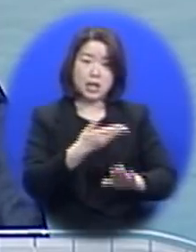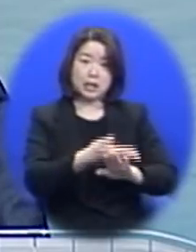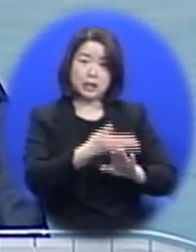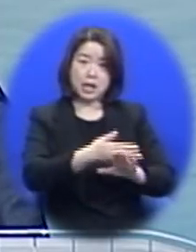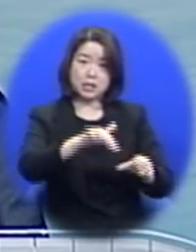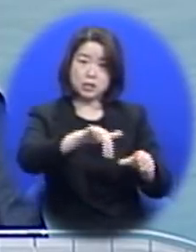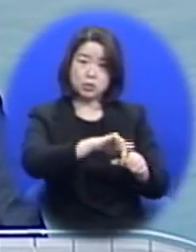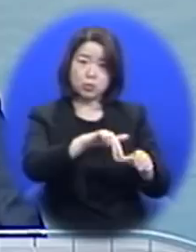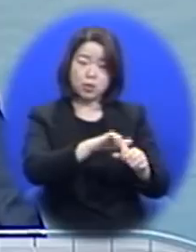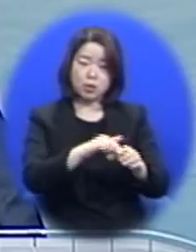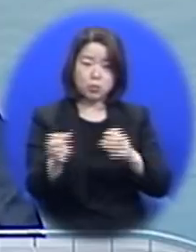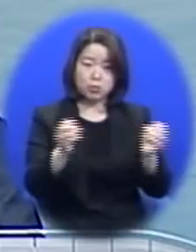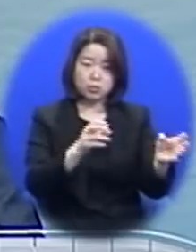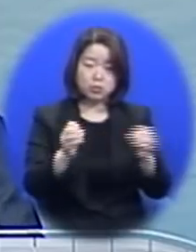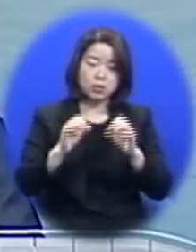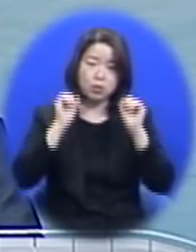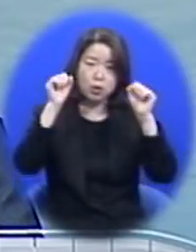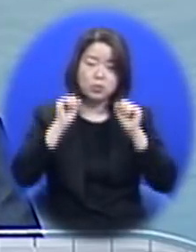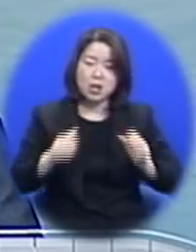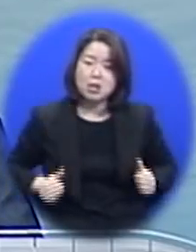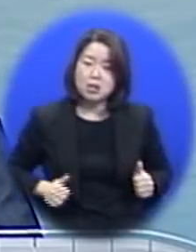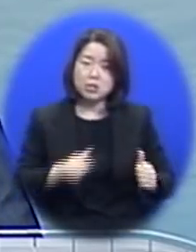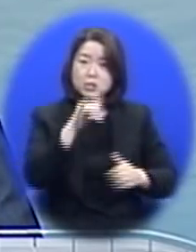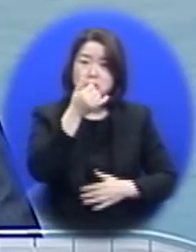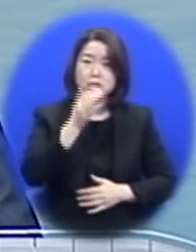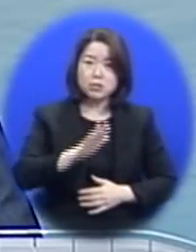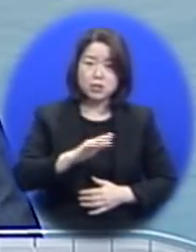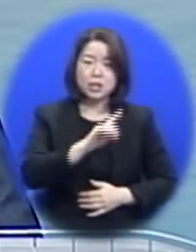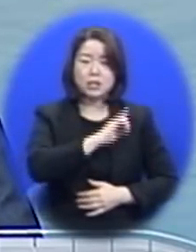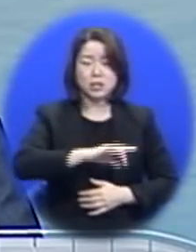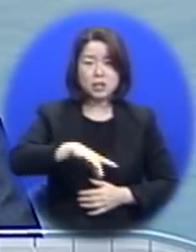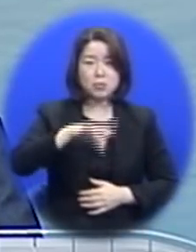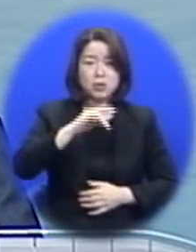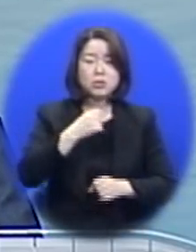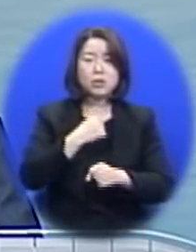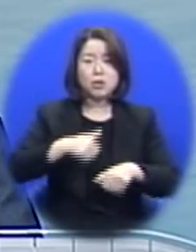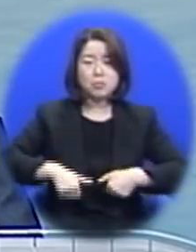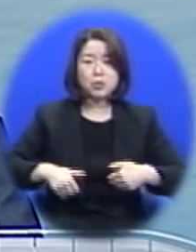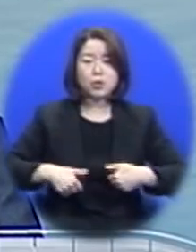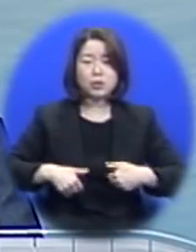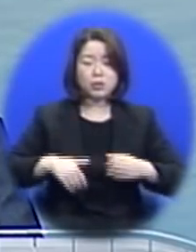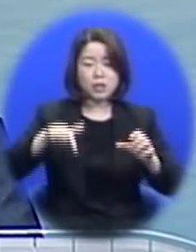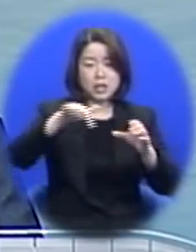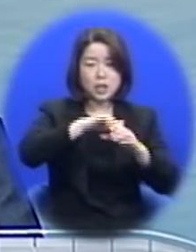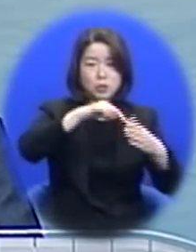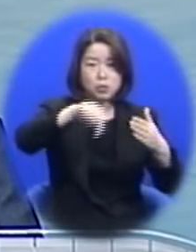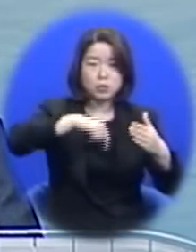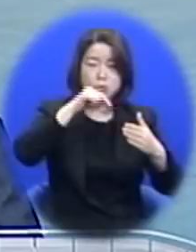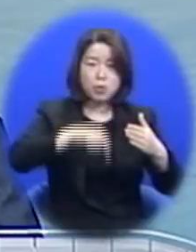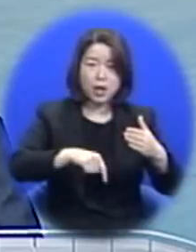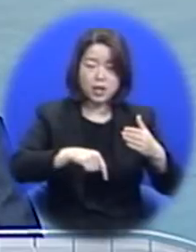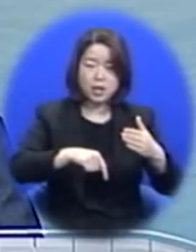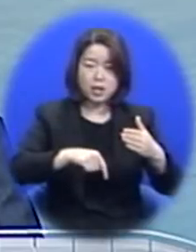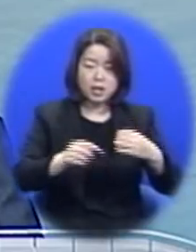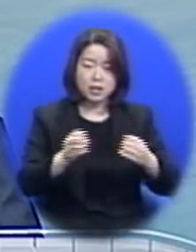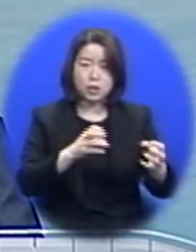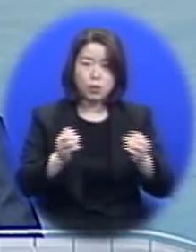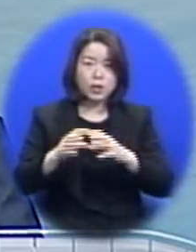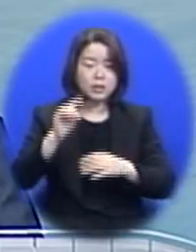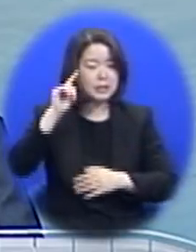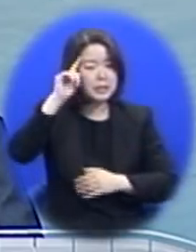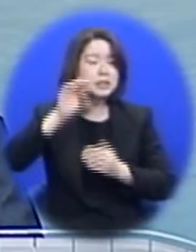대화운동은 열심히 하면서 정작 가장 먼저 해야 할 기독교 내 대화에는 별로 신경을 쓰지